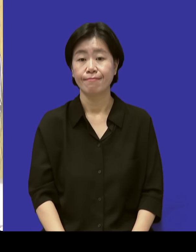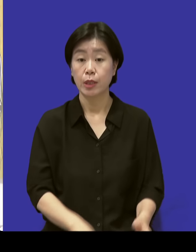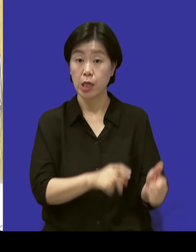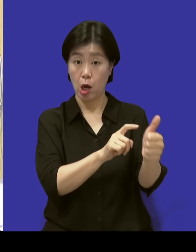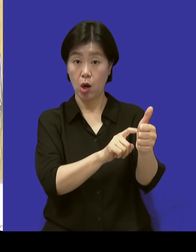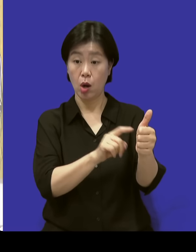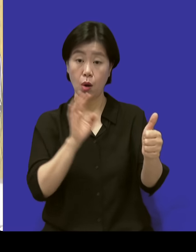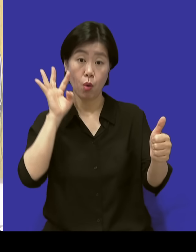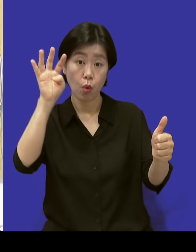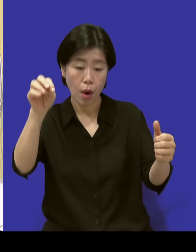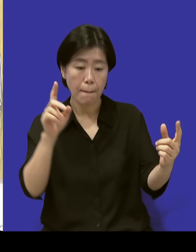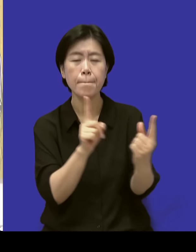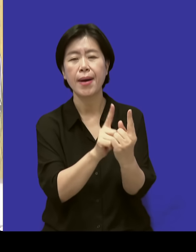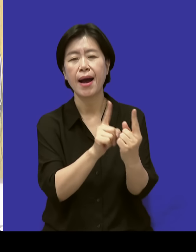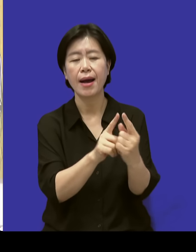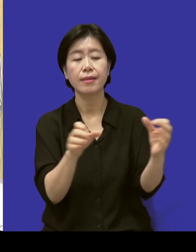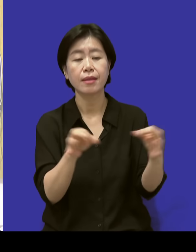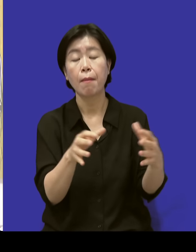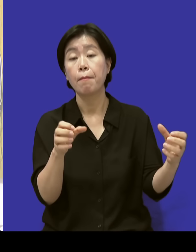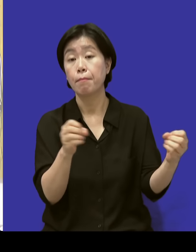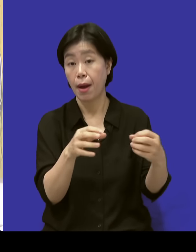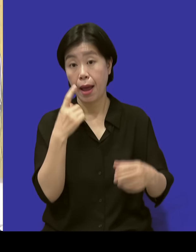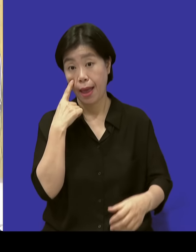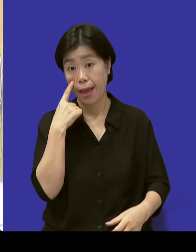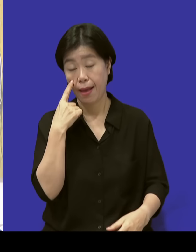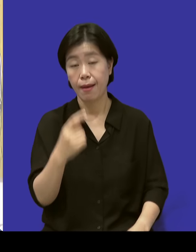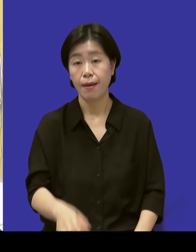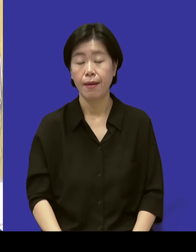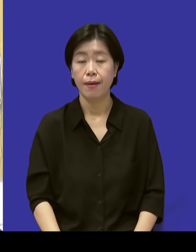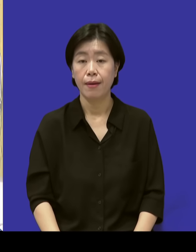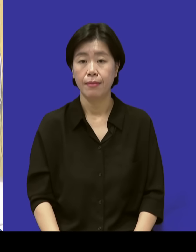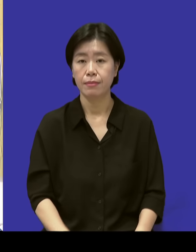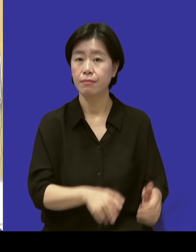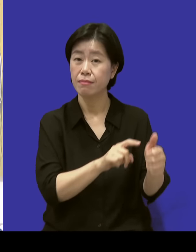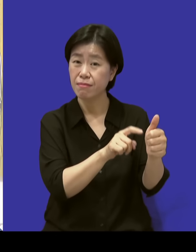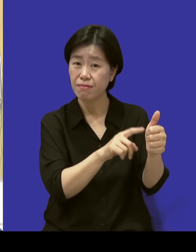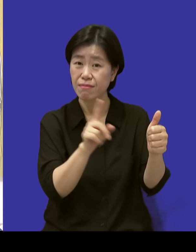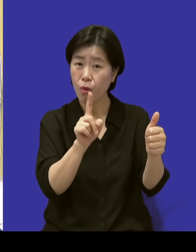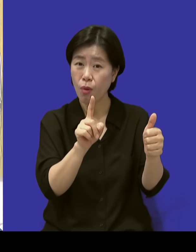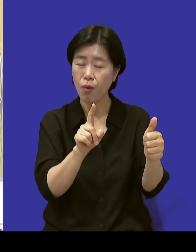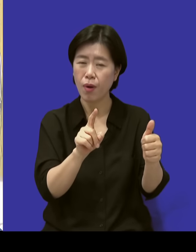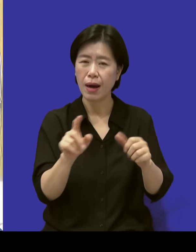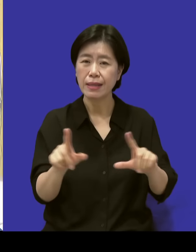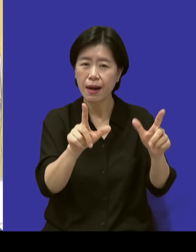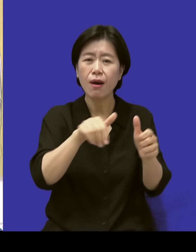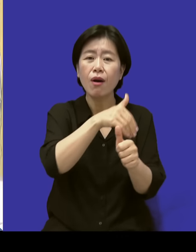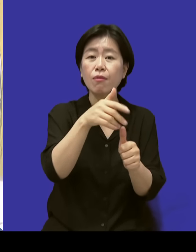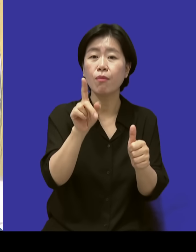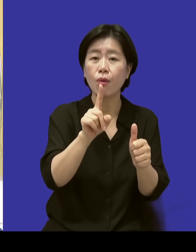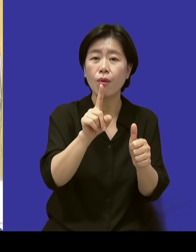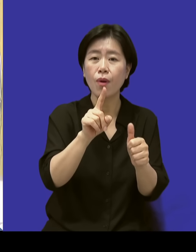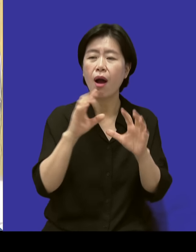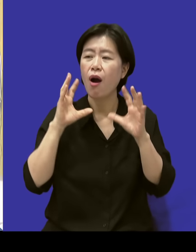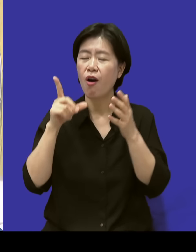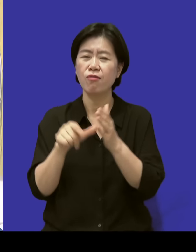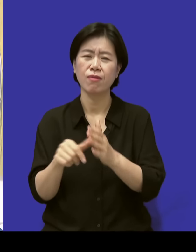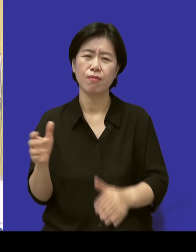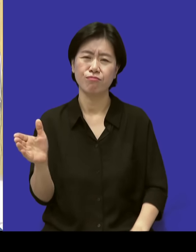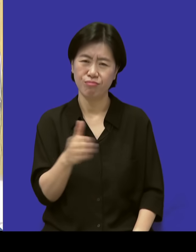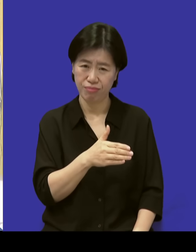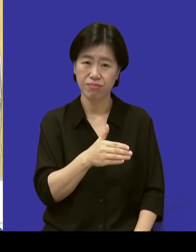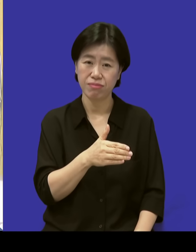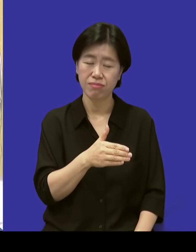예. 얘기를 해봤는데 이 수용자도 보니까 어렸을 때부터 아버지가